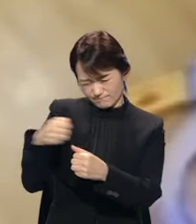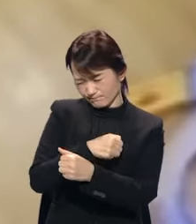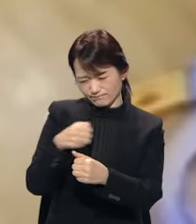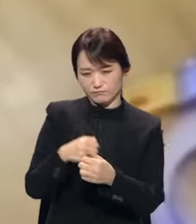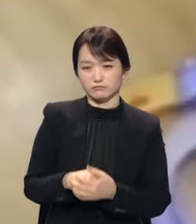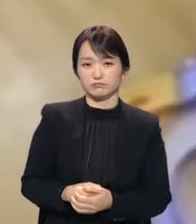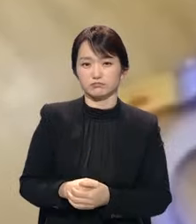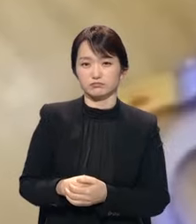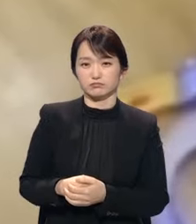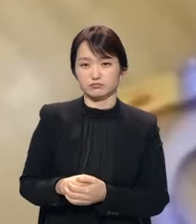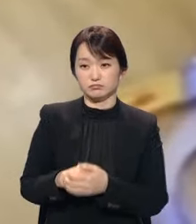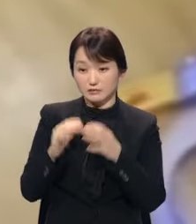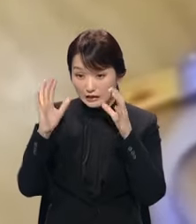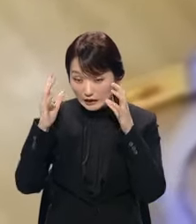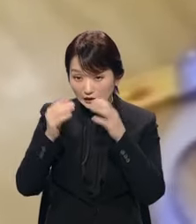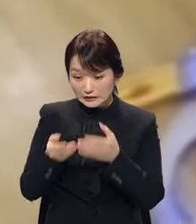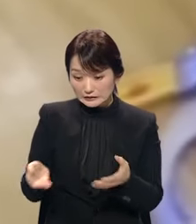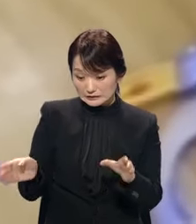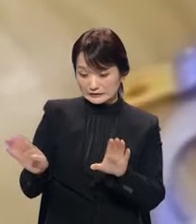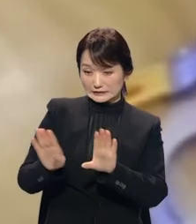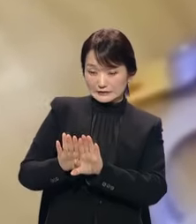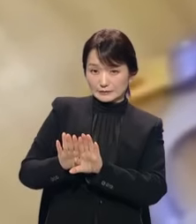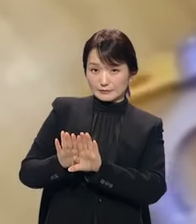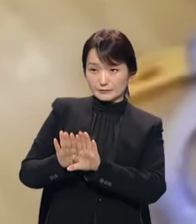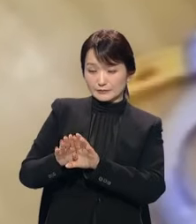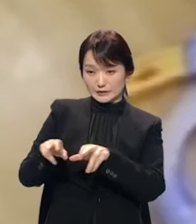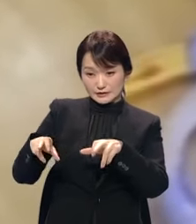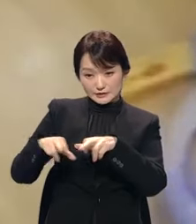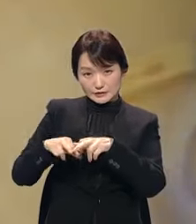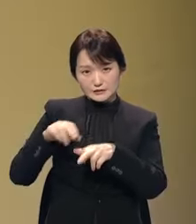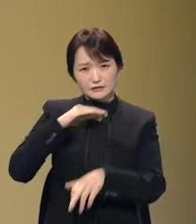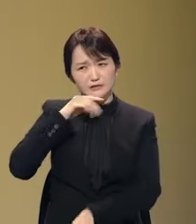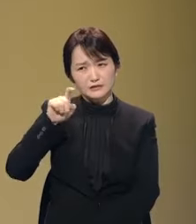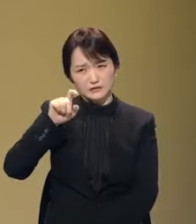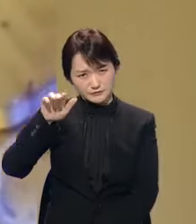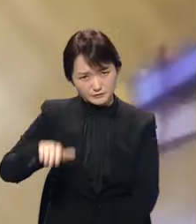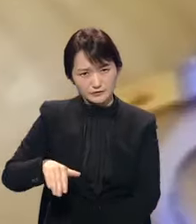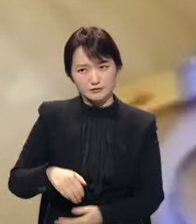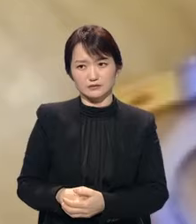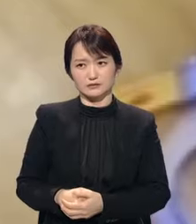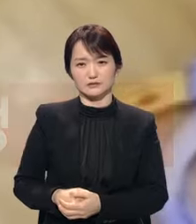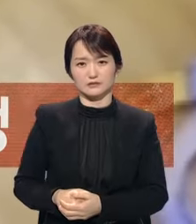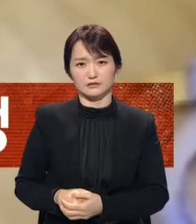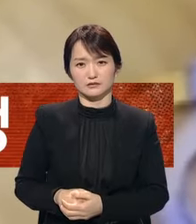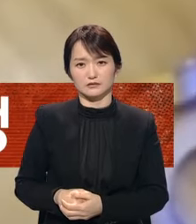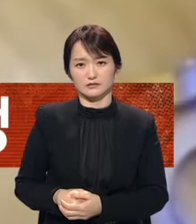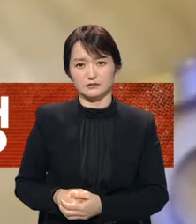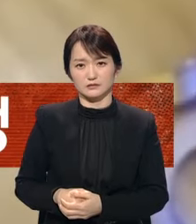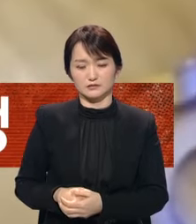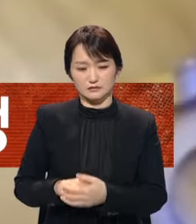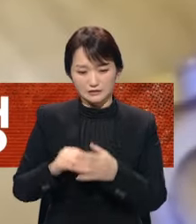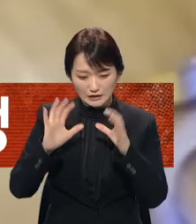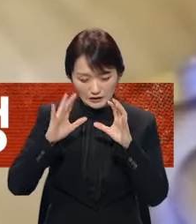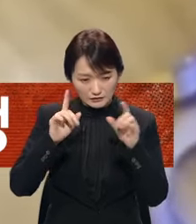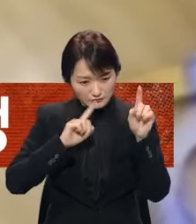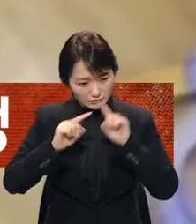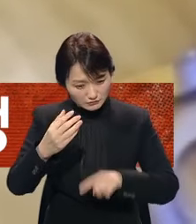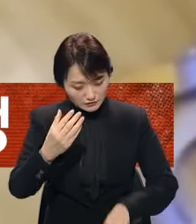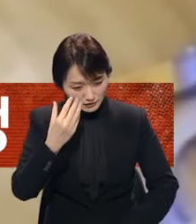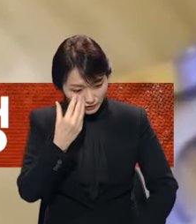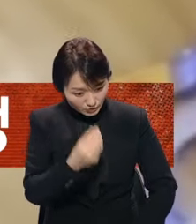당한 아이들은 자폐 스펙트럼 장애가 있는 10세 미만 아이들이었습니다. 아이의 상처를 보고 뒤늦게 학대 사실을 알게 된 피해